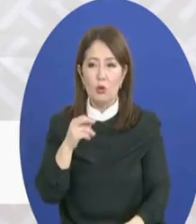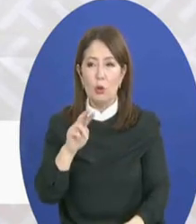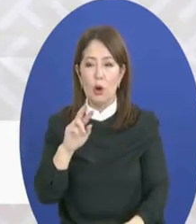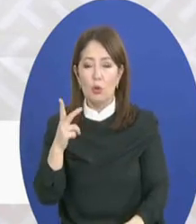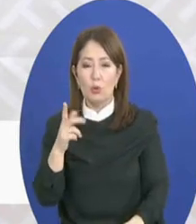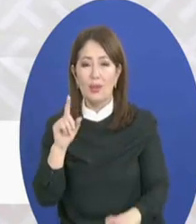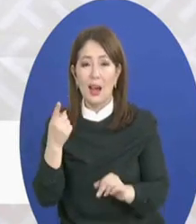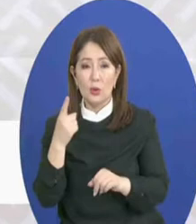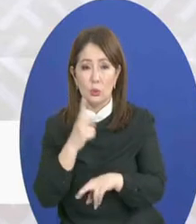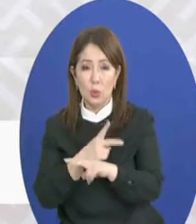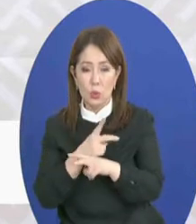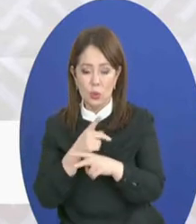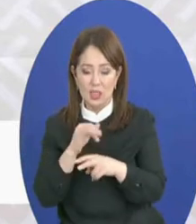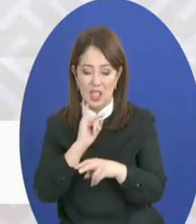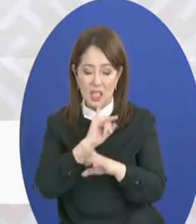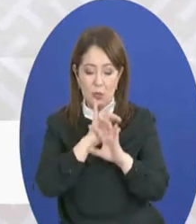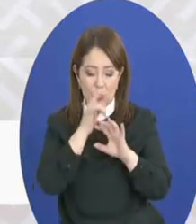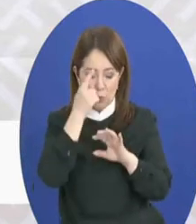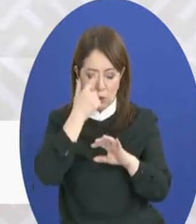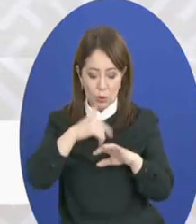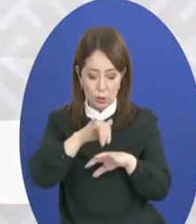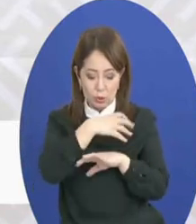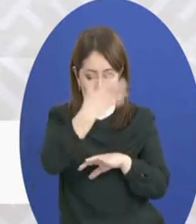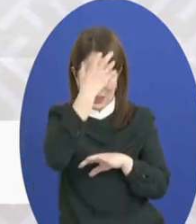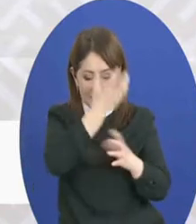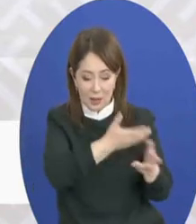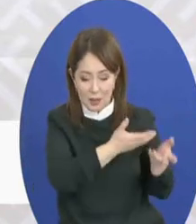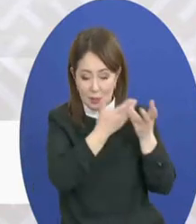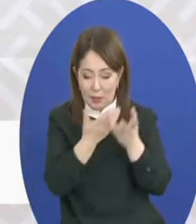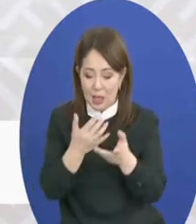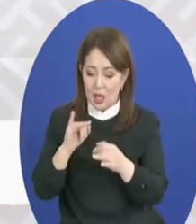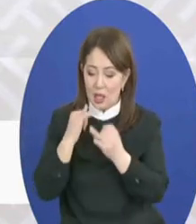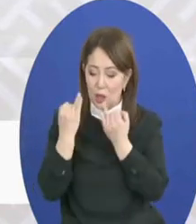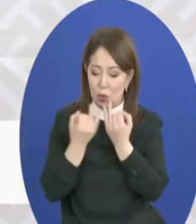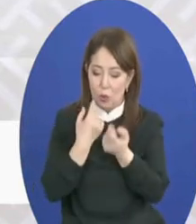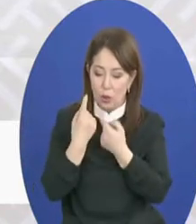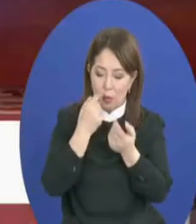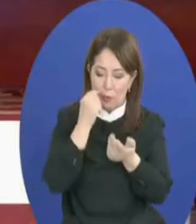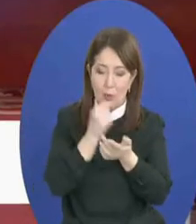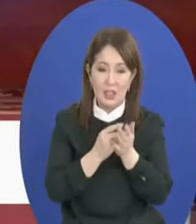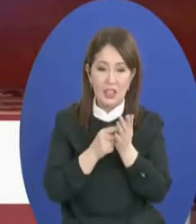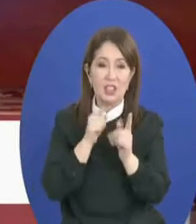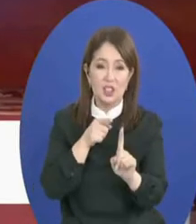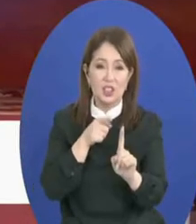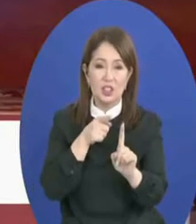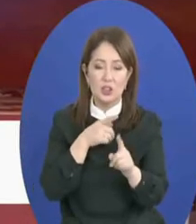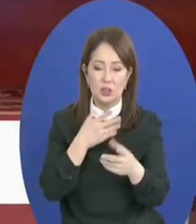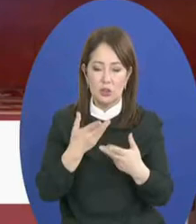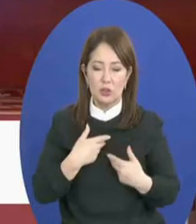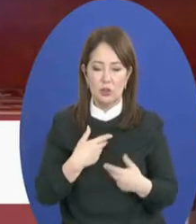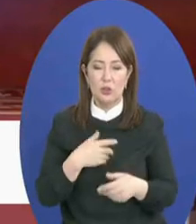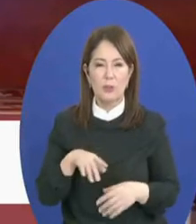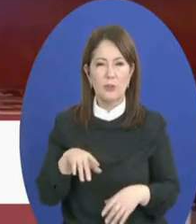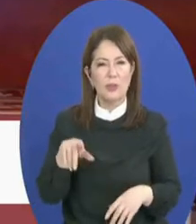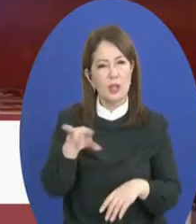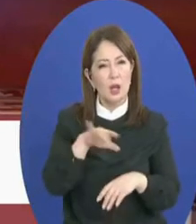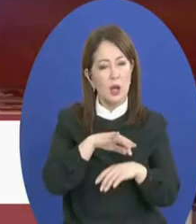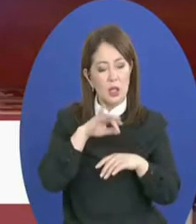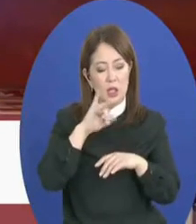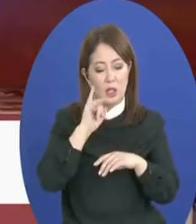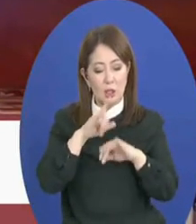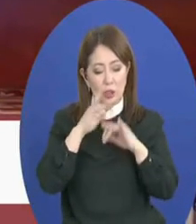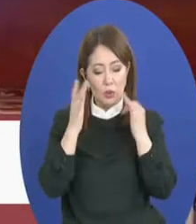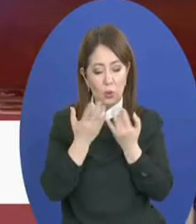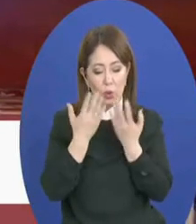онд 11 хуулийг одоо их хурлаар Монгол Улсын засгийн газраас оруулж батлуулах ийм одоо чиглэлийг өгсөн. За улсын хурал шүүхийн тухай